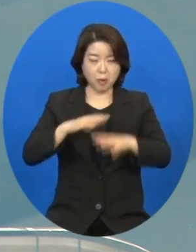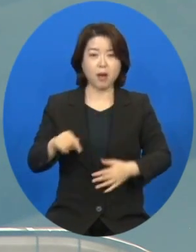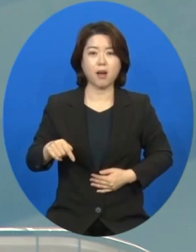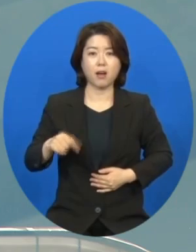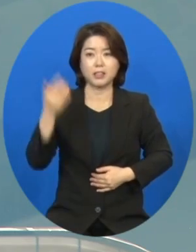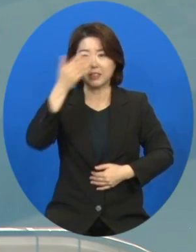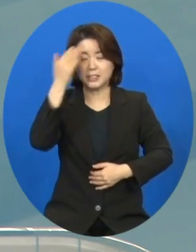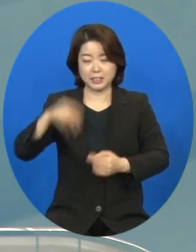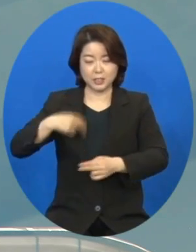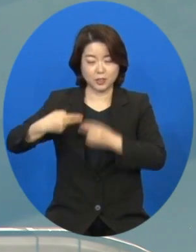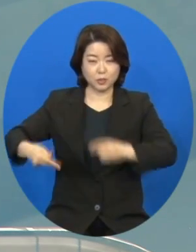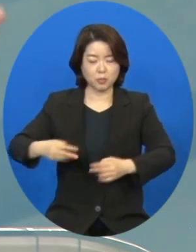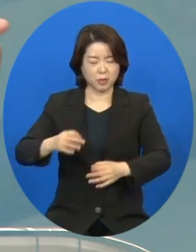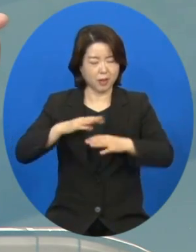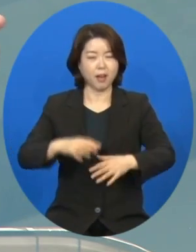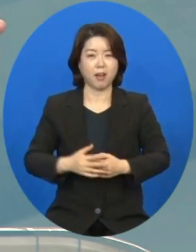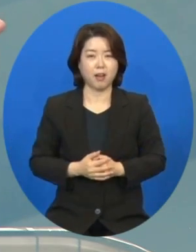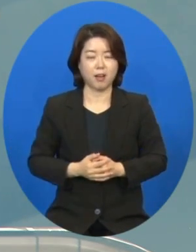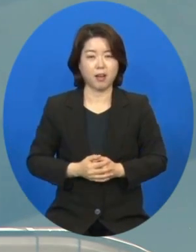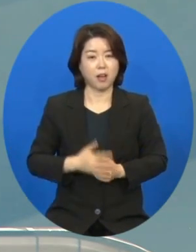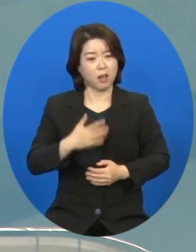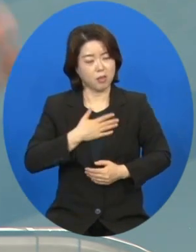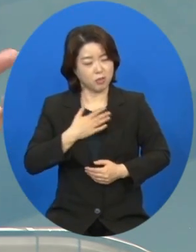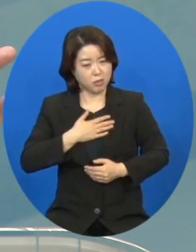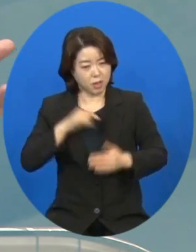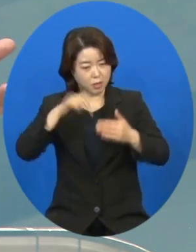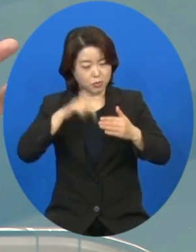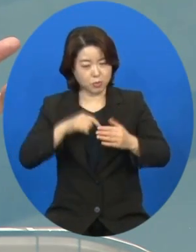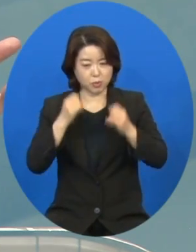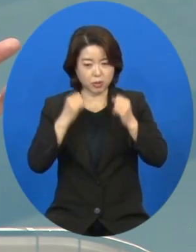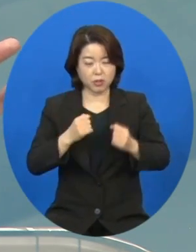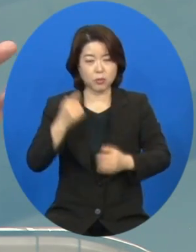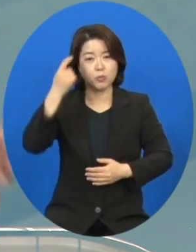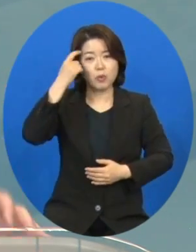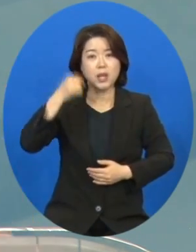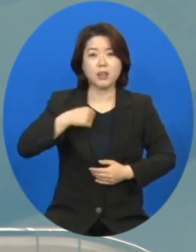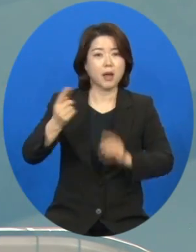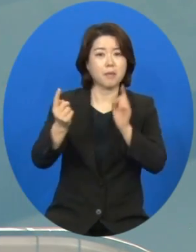놀랐어요. 아니, 제 안에 계시면 왜 제가 못 만납니까?